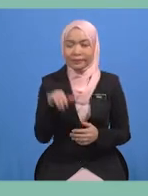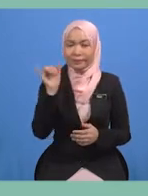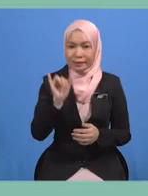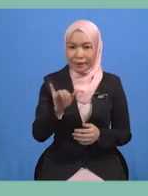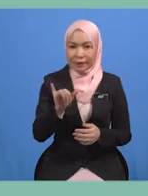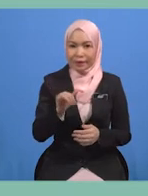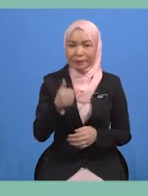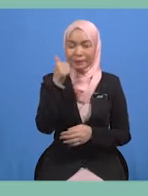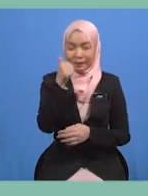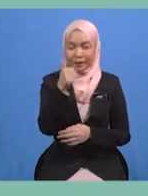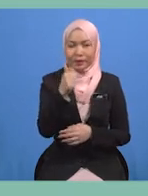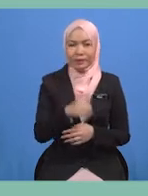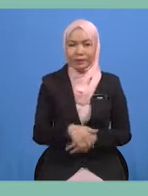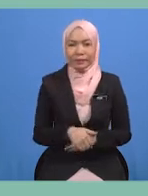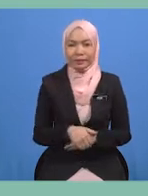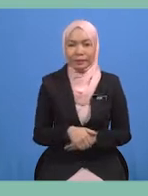Ya, bagus.